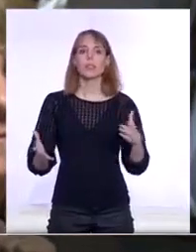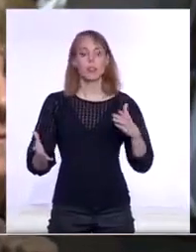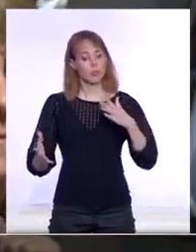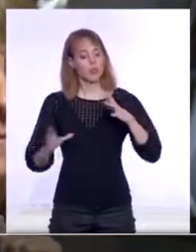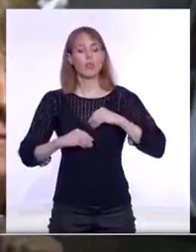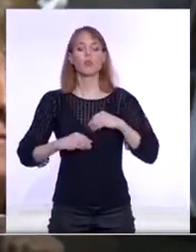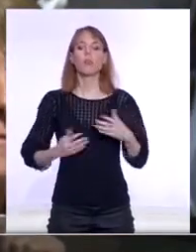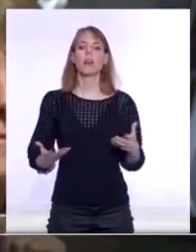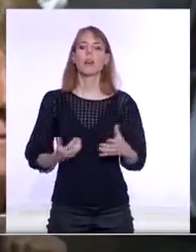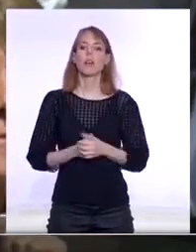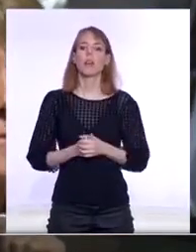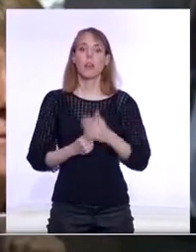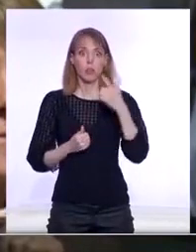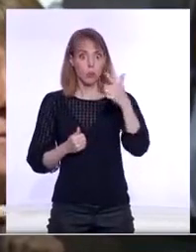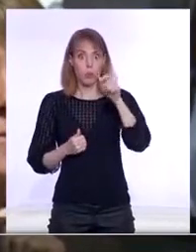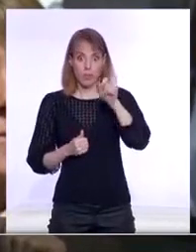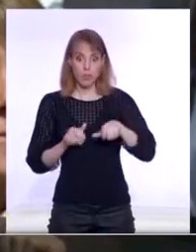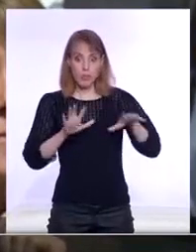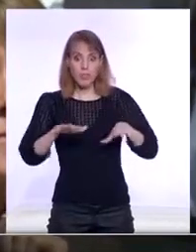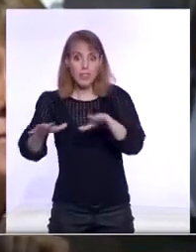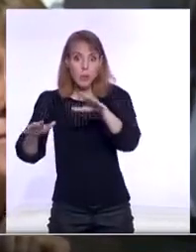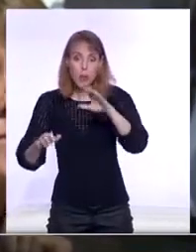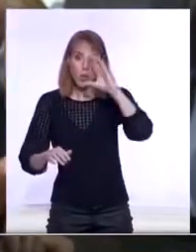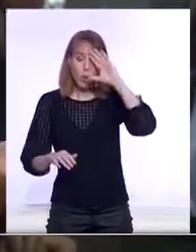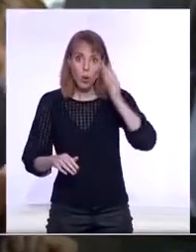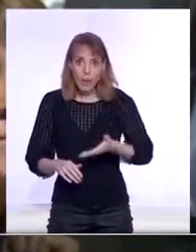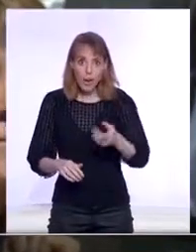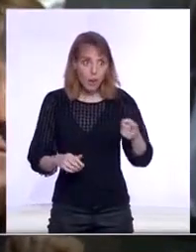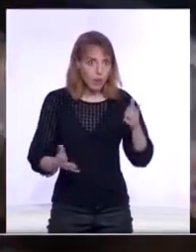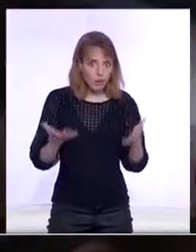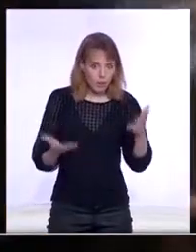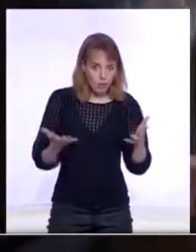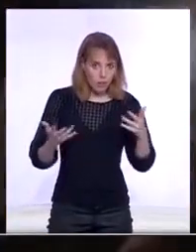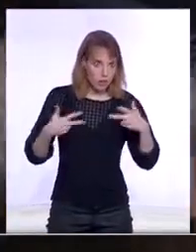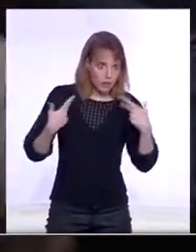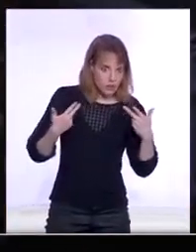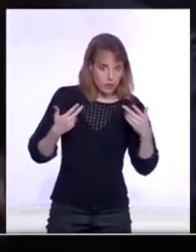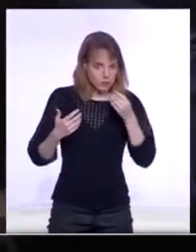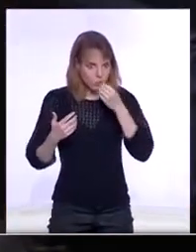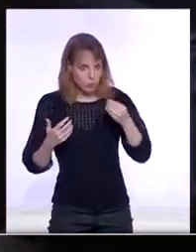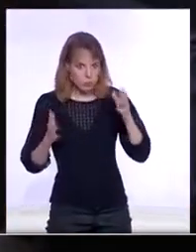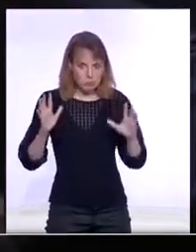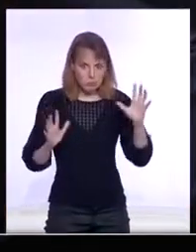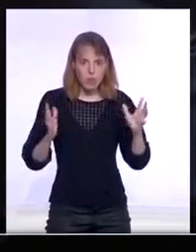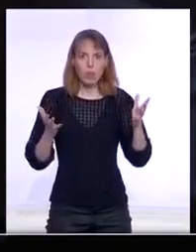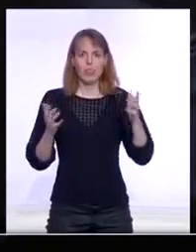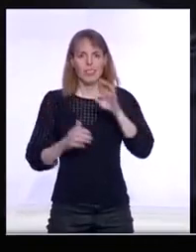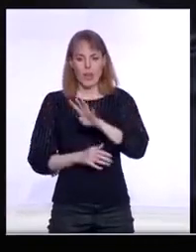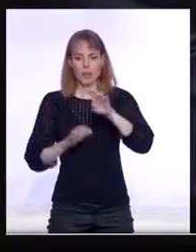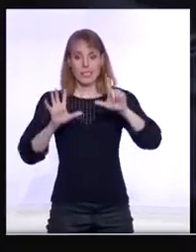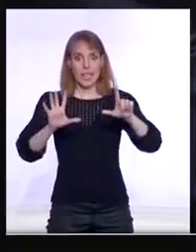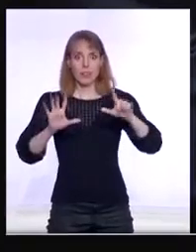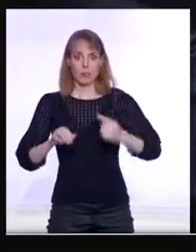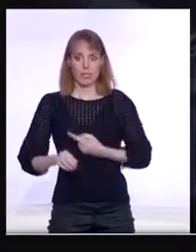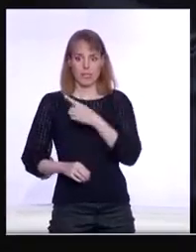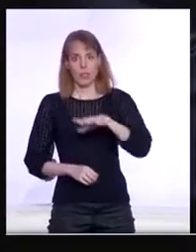Deux manifestants dans le coma entre la vie et la mort dont on espère une sortie sans séquelles graves. 47 blessés parmi